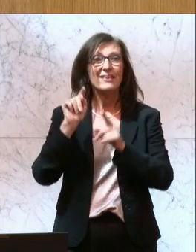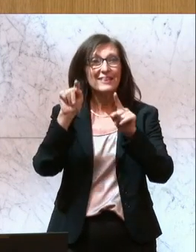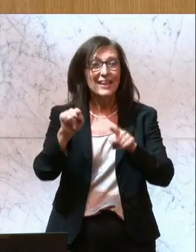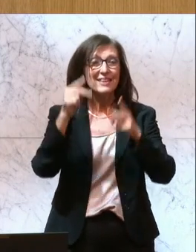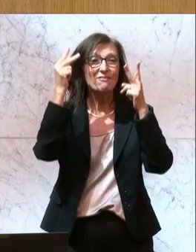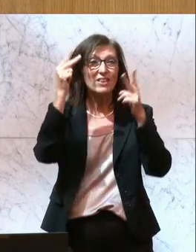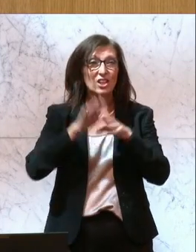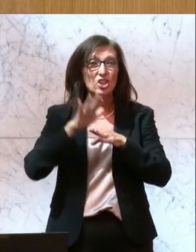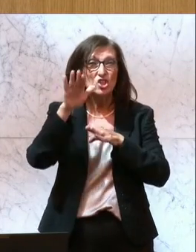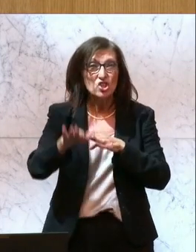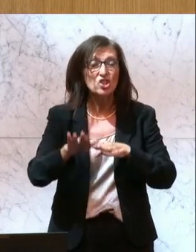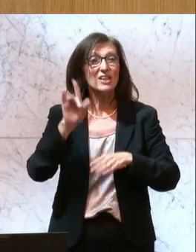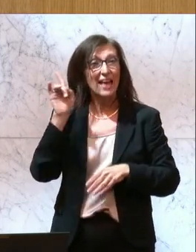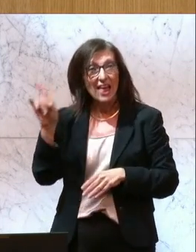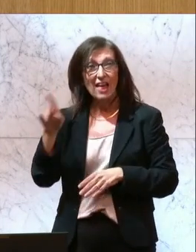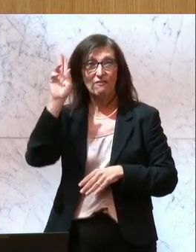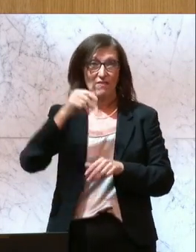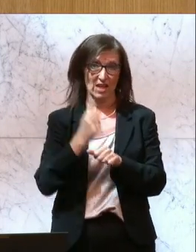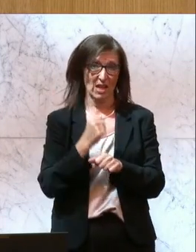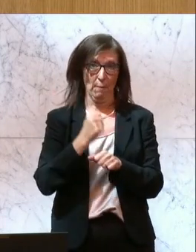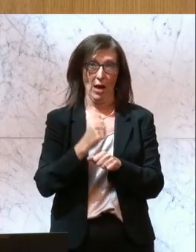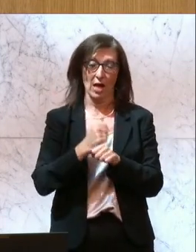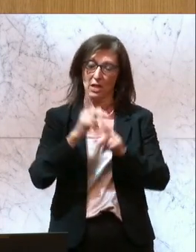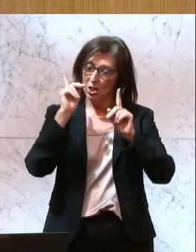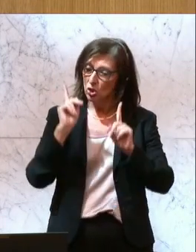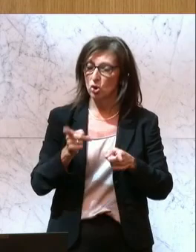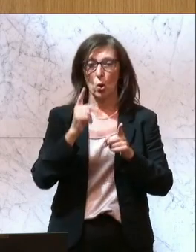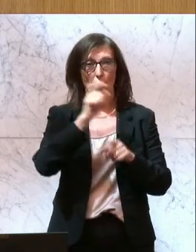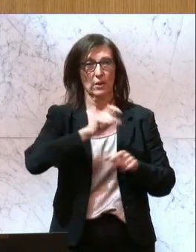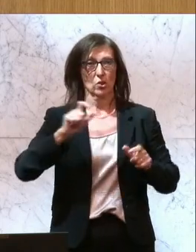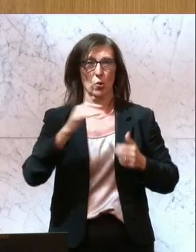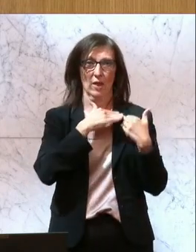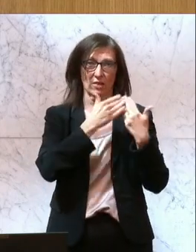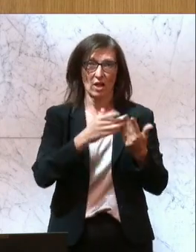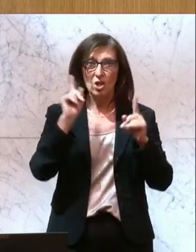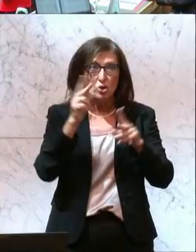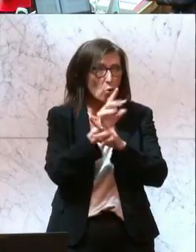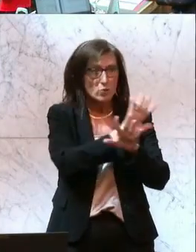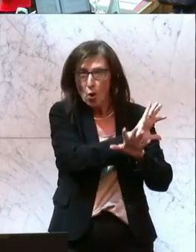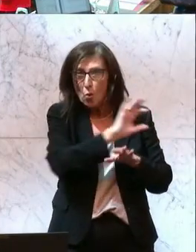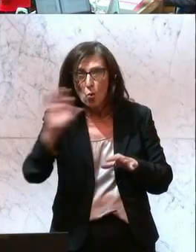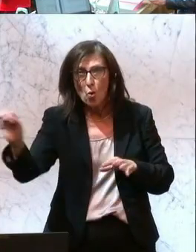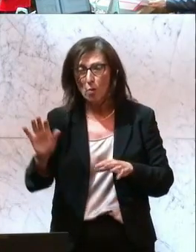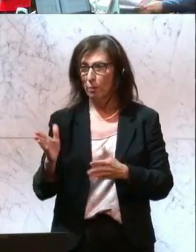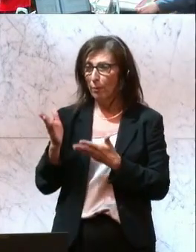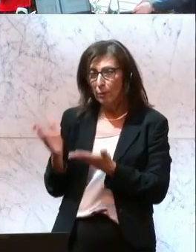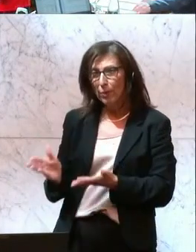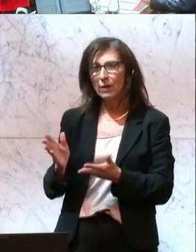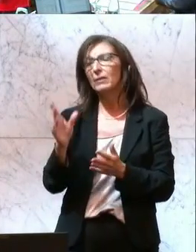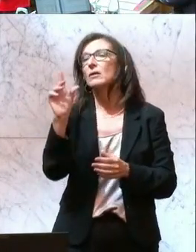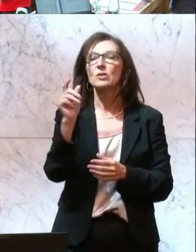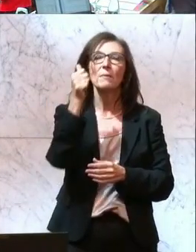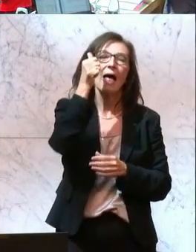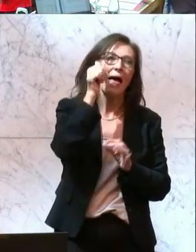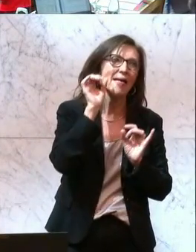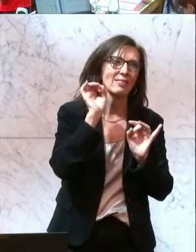er in Wien auch setzt, damit hier die Entlastung stattfindet. Machen Sie das flächendeckend. Schaffen Sie zumindest einen Lehrer